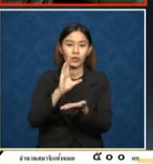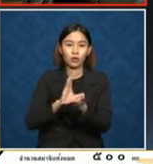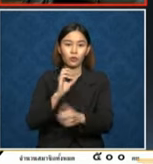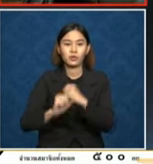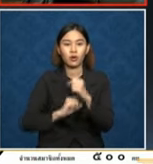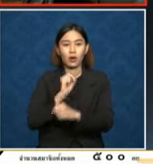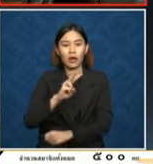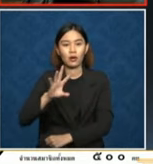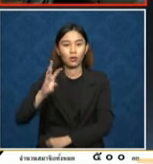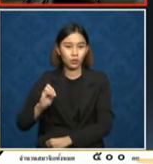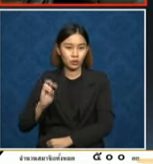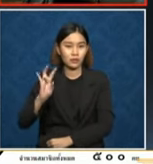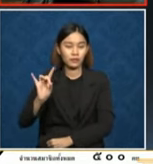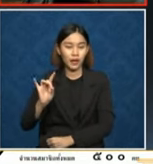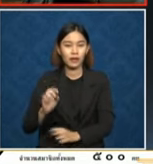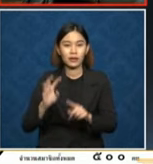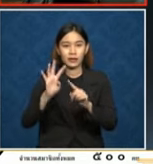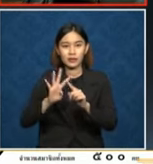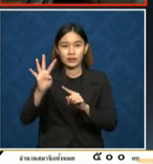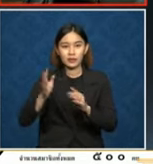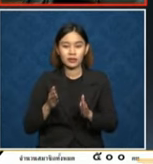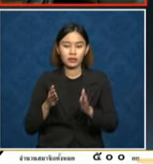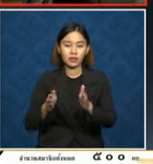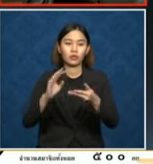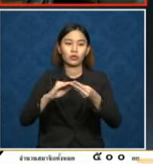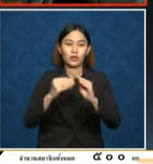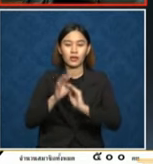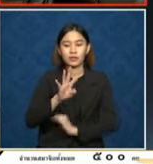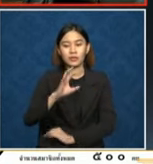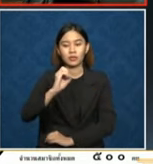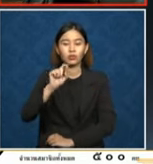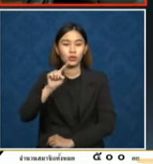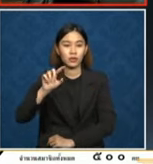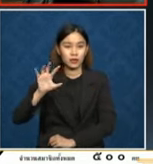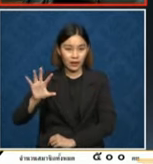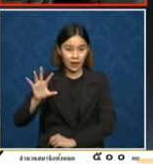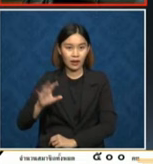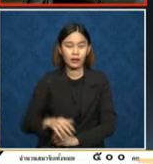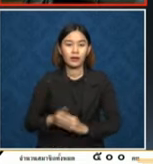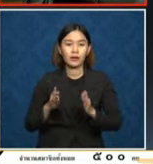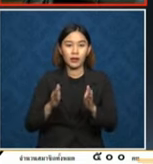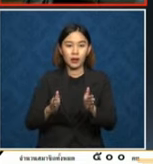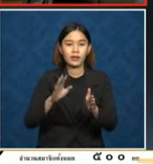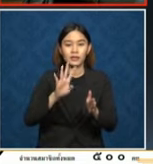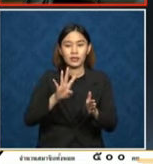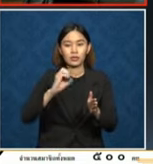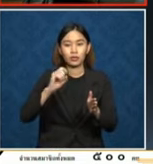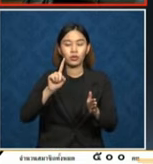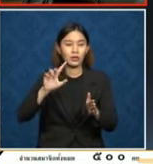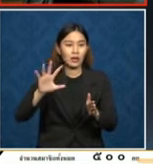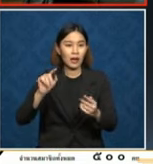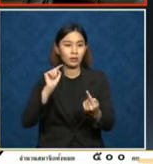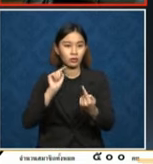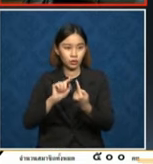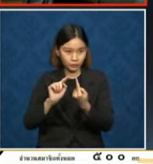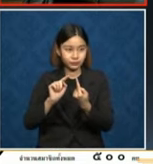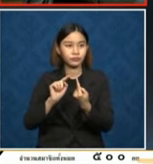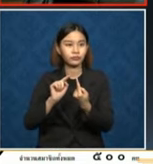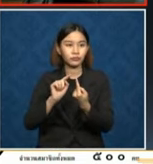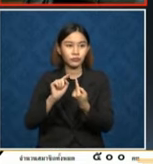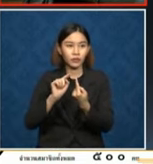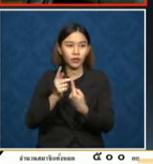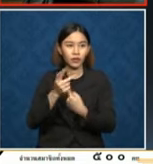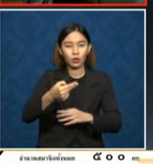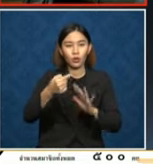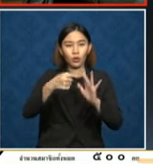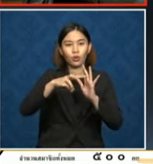ะ4ถนนสายทางหลวงสาย4015นะคะสาย4015เนี่ยพิกัดตรงห้วยปริกนคร